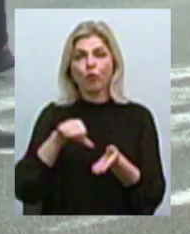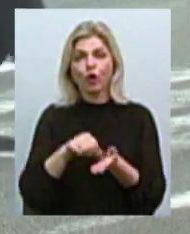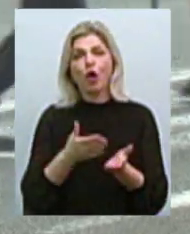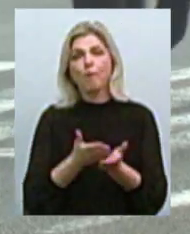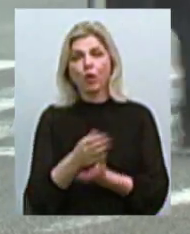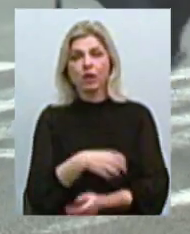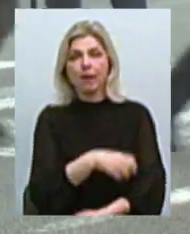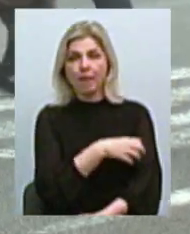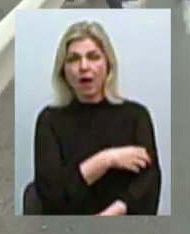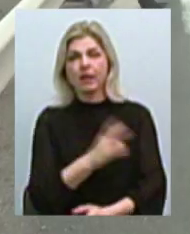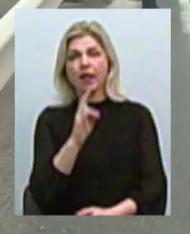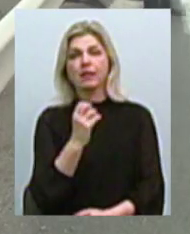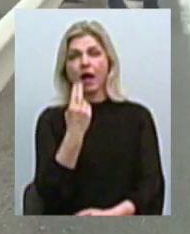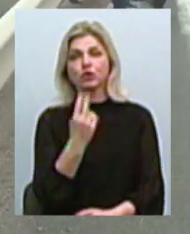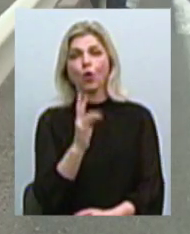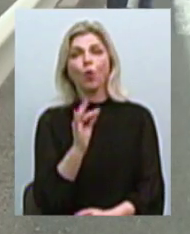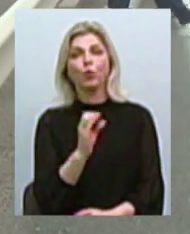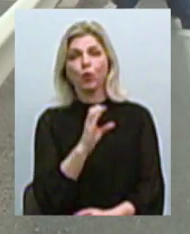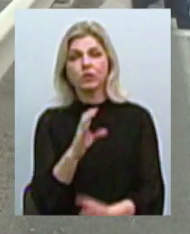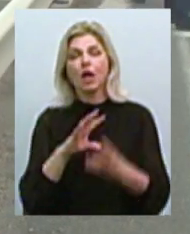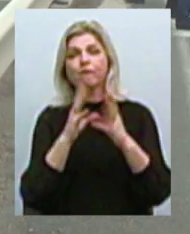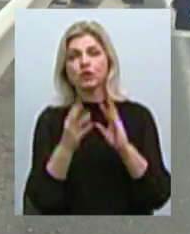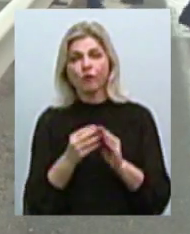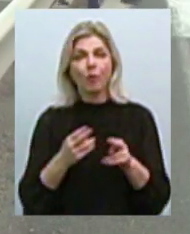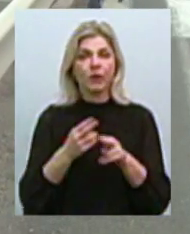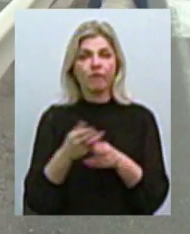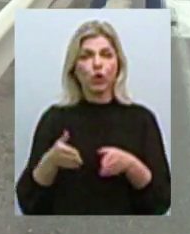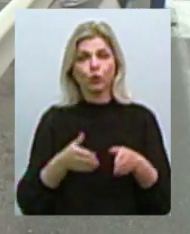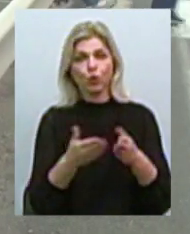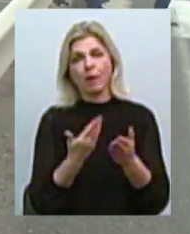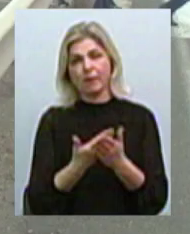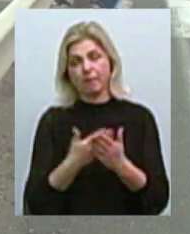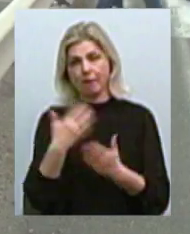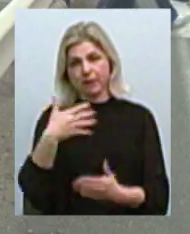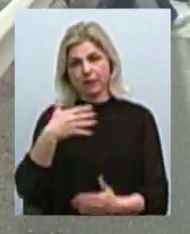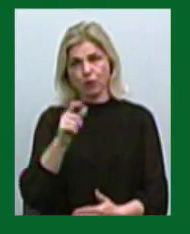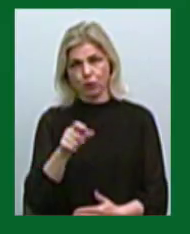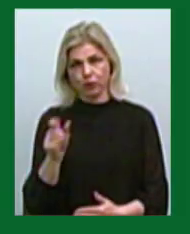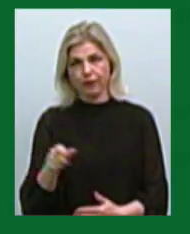«Національний корпус». Всього, за інформацією від організаторів, перекривали дорогу близько 50 людей.